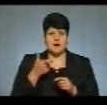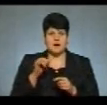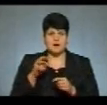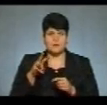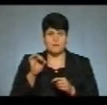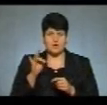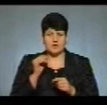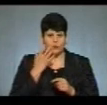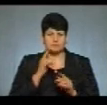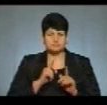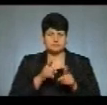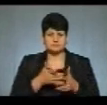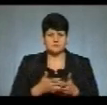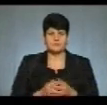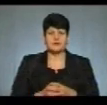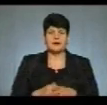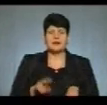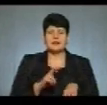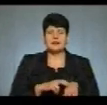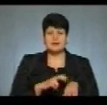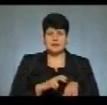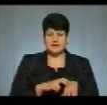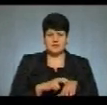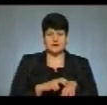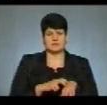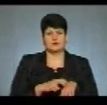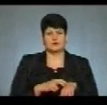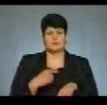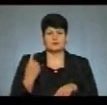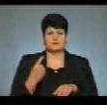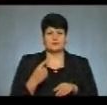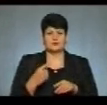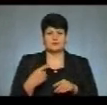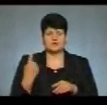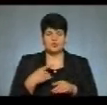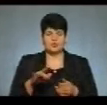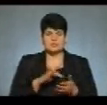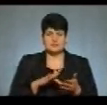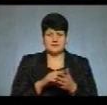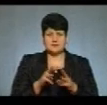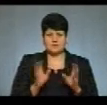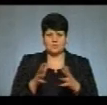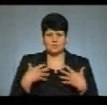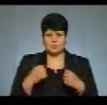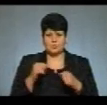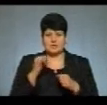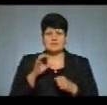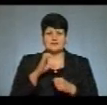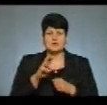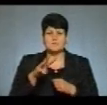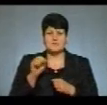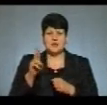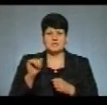при поступленні. Лікар-епідеміолог обласного лабораторного центру Міністерства охорони здоров'я України Світлана Матіпура